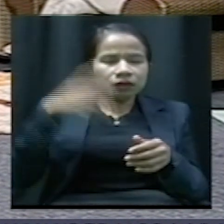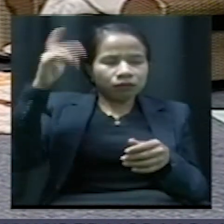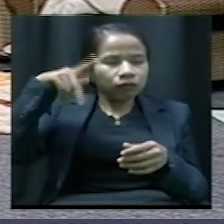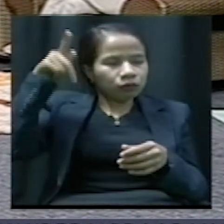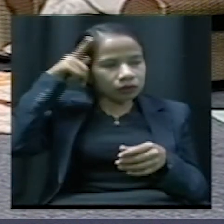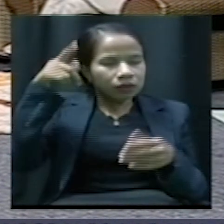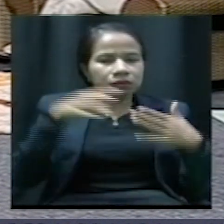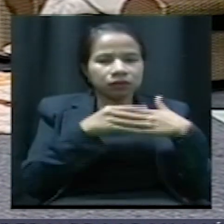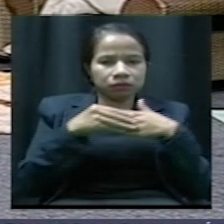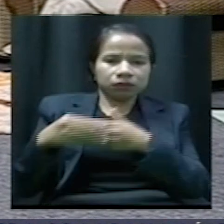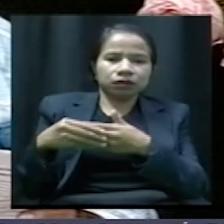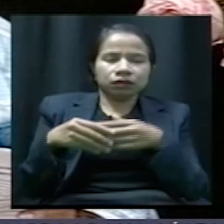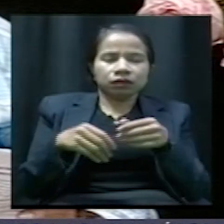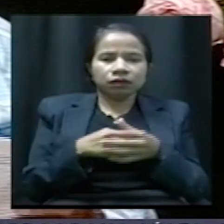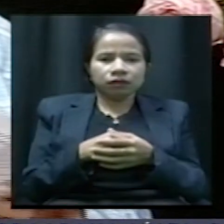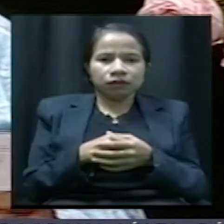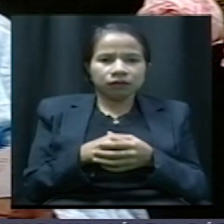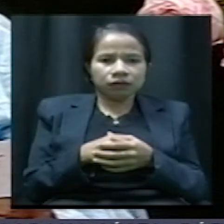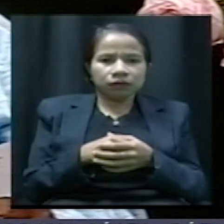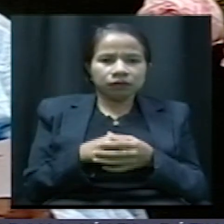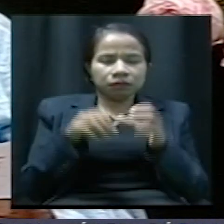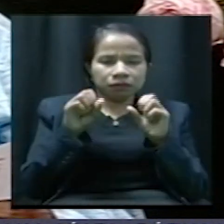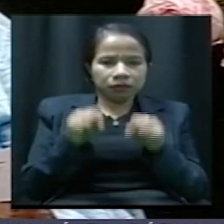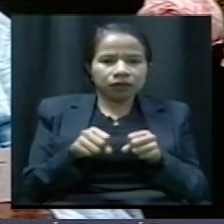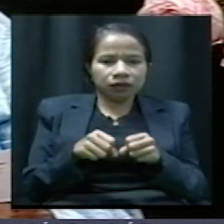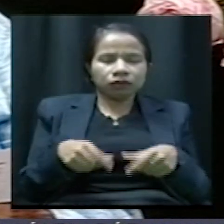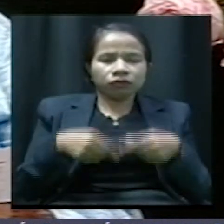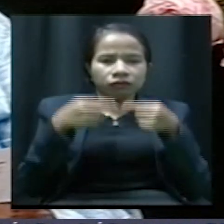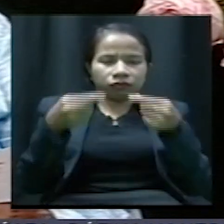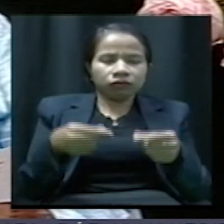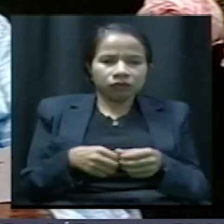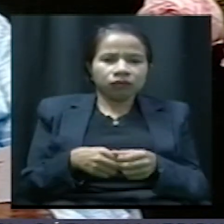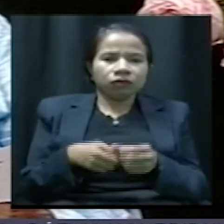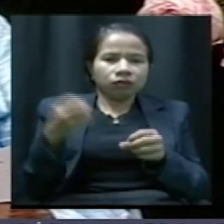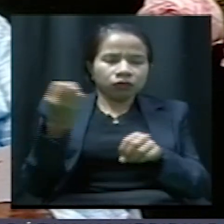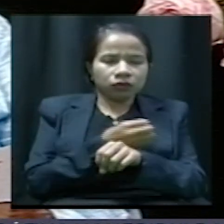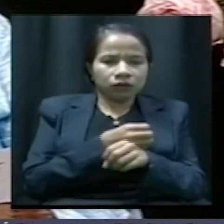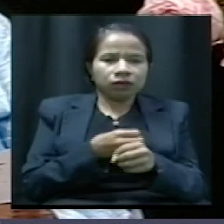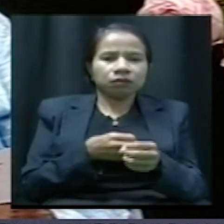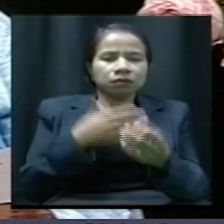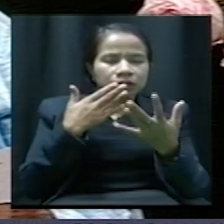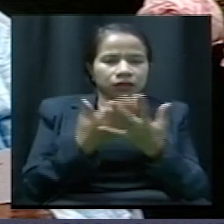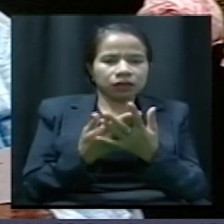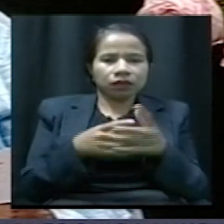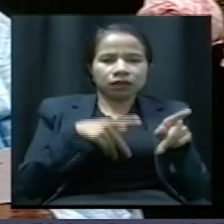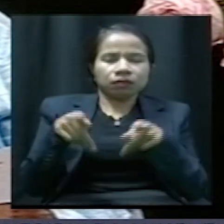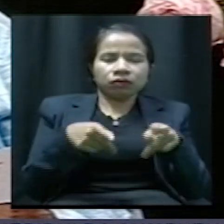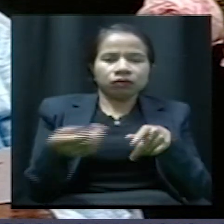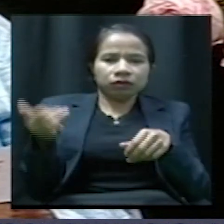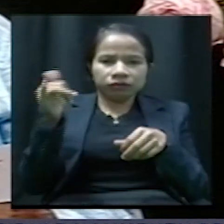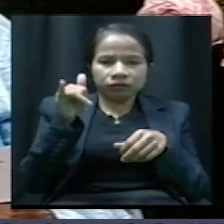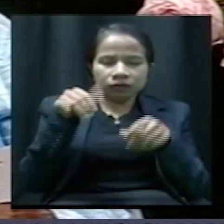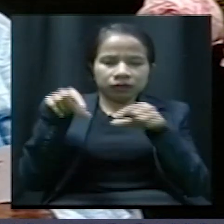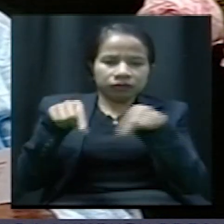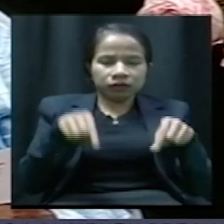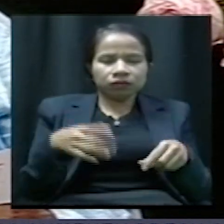tenge politika ne be spesifiku se ke bele kari tiga politika ne be spesifiku para tu asegura kata emo deficiencia demos